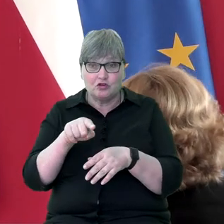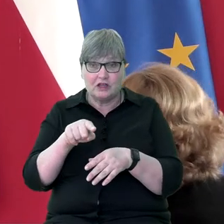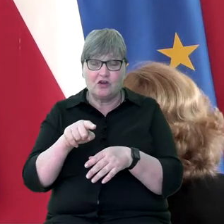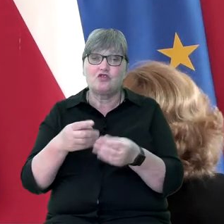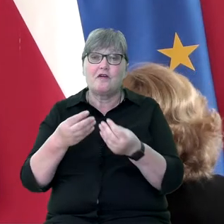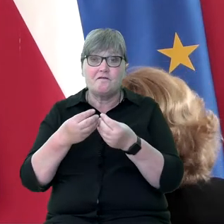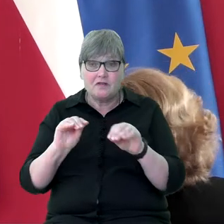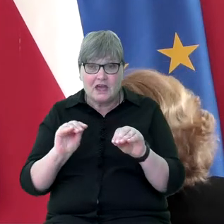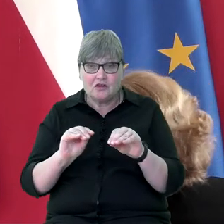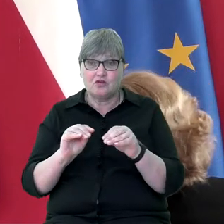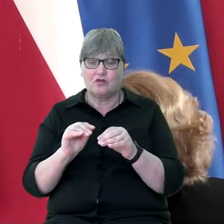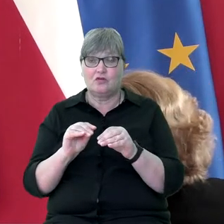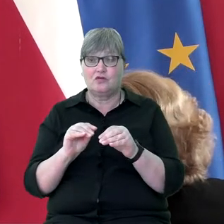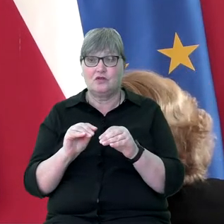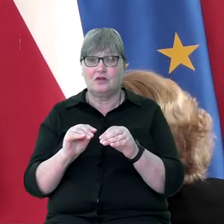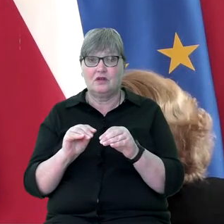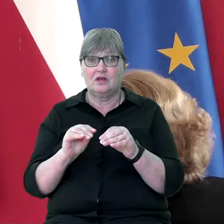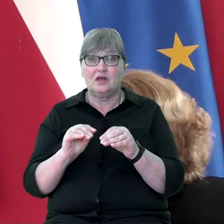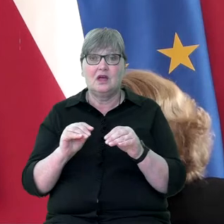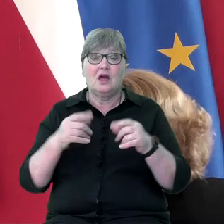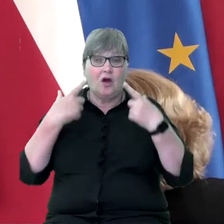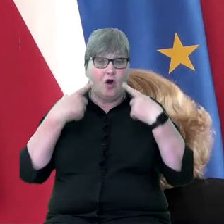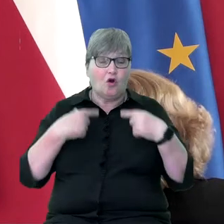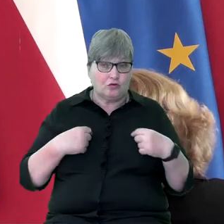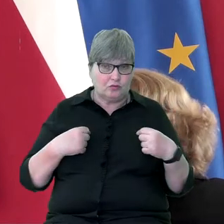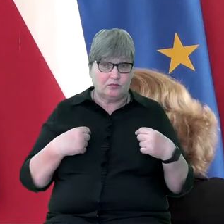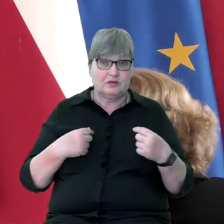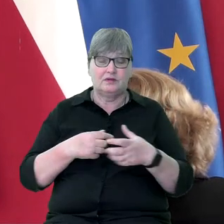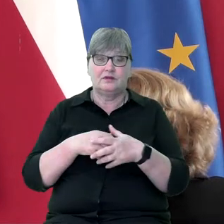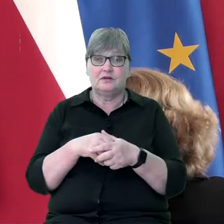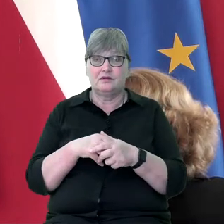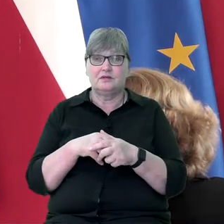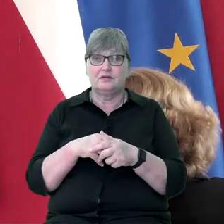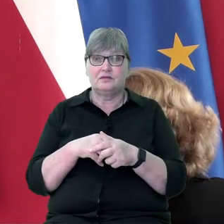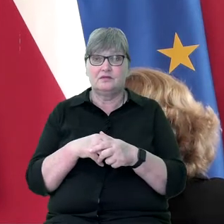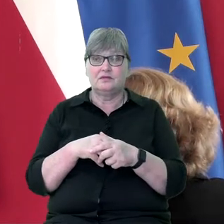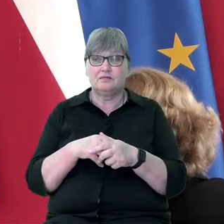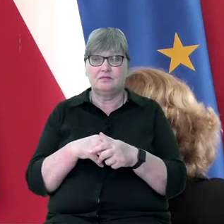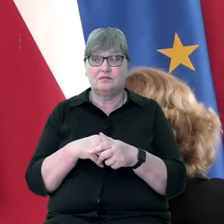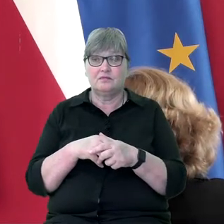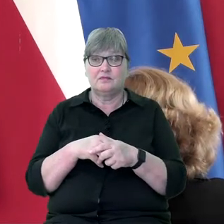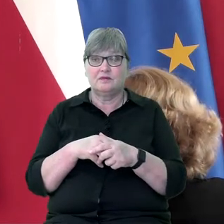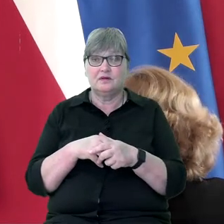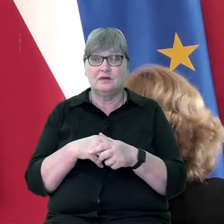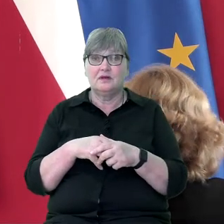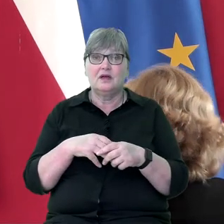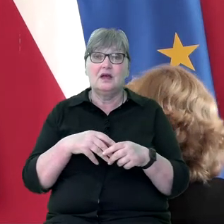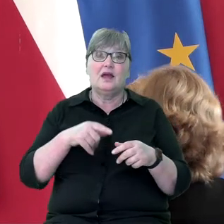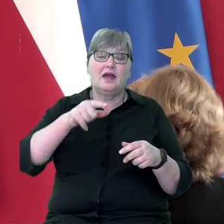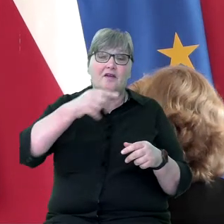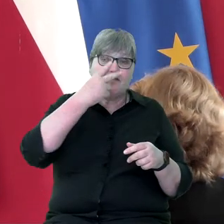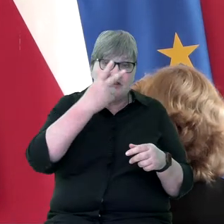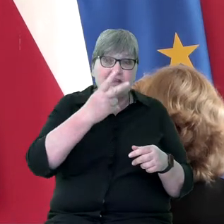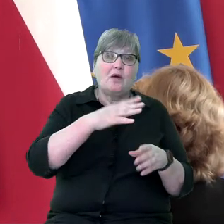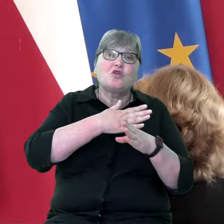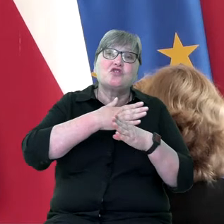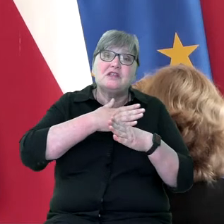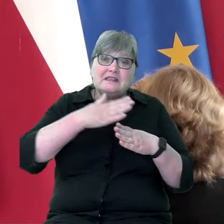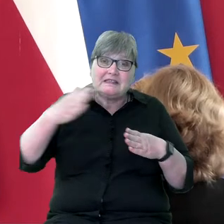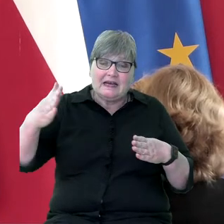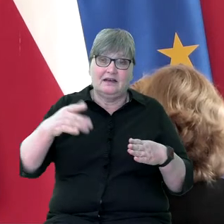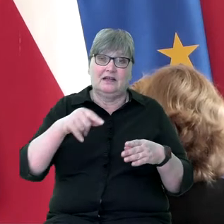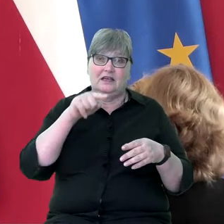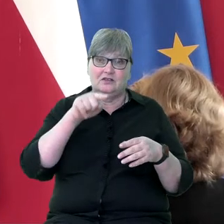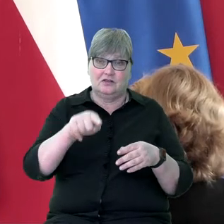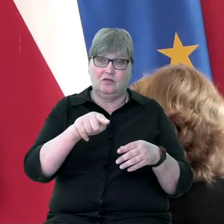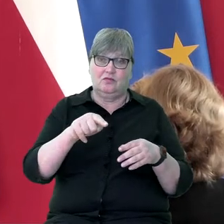większości społeczeństwa polskiego no, trwanie struktur państwa polskiego,